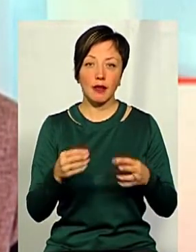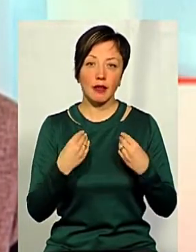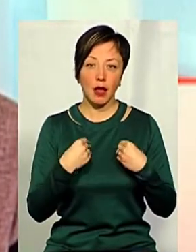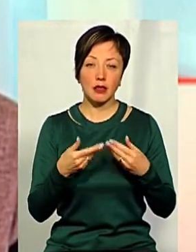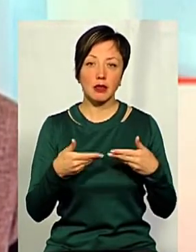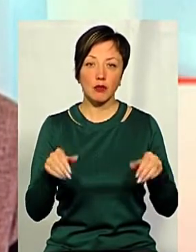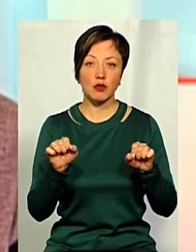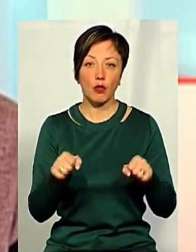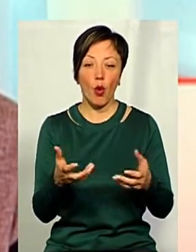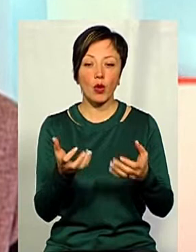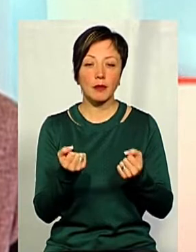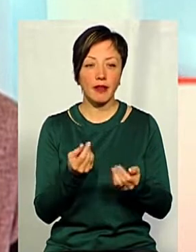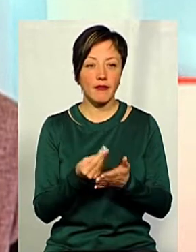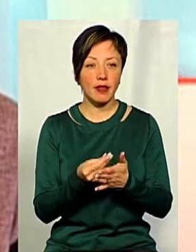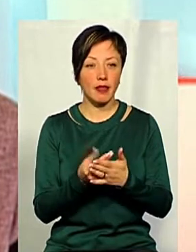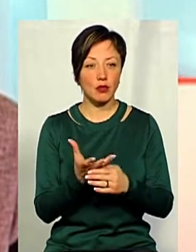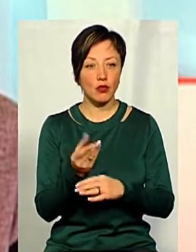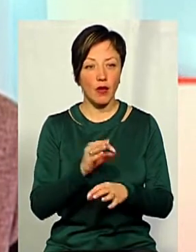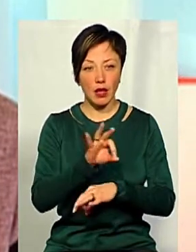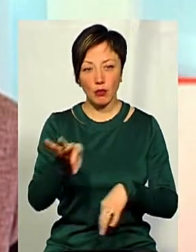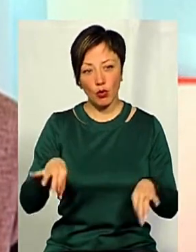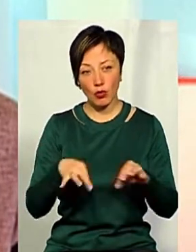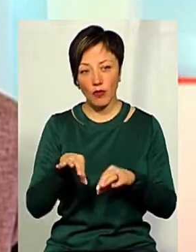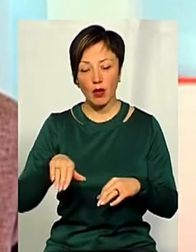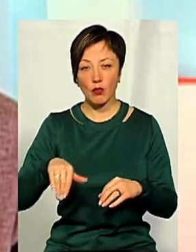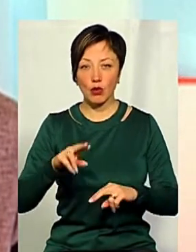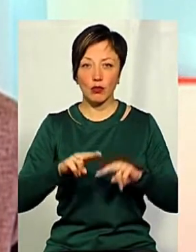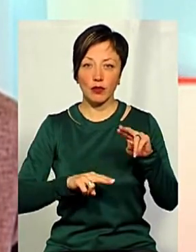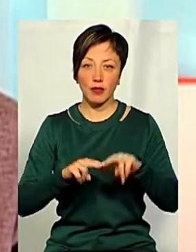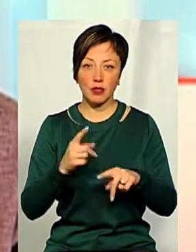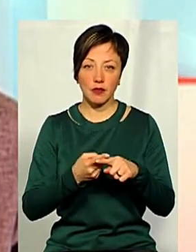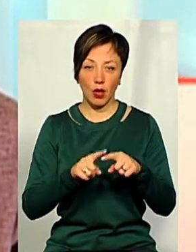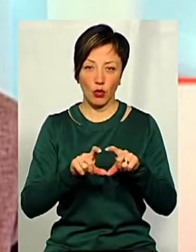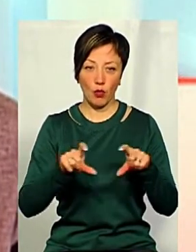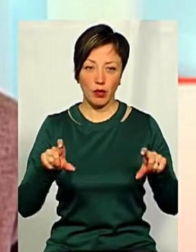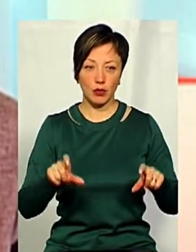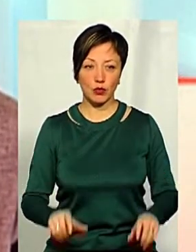змогу отримати фінансування на проєктування, а потім будівництво даного об'єкту.